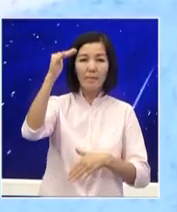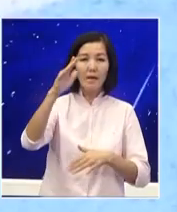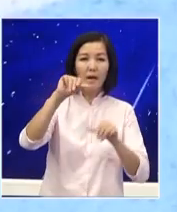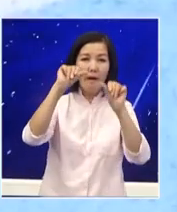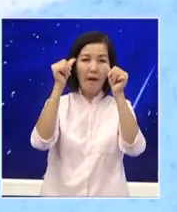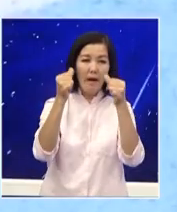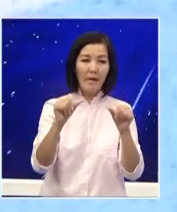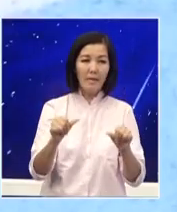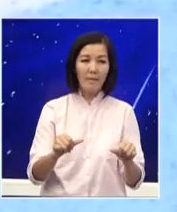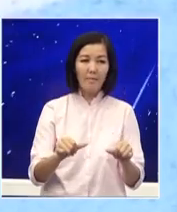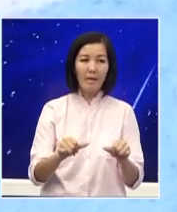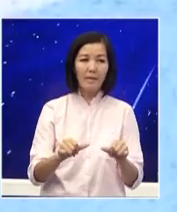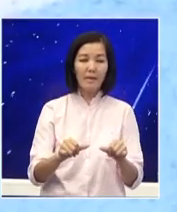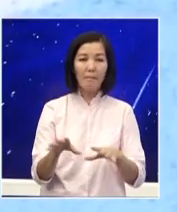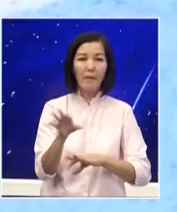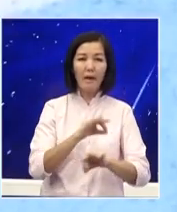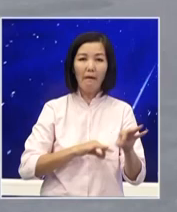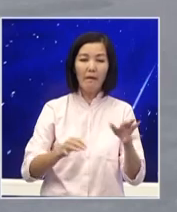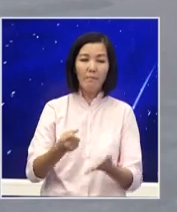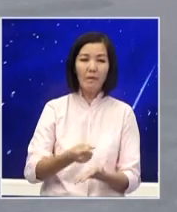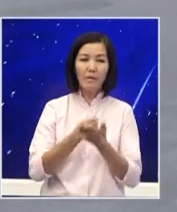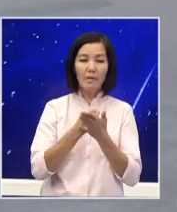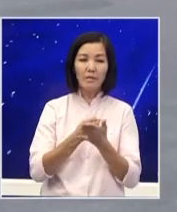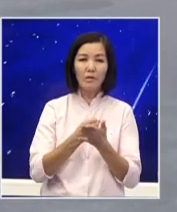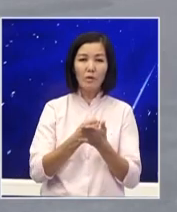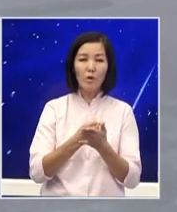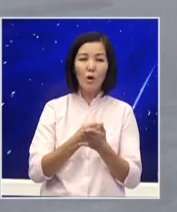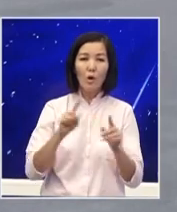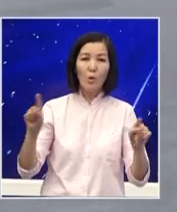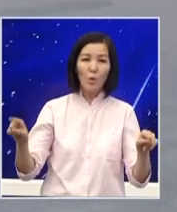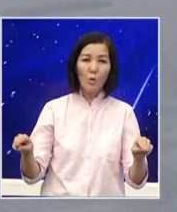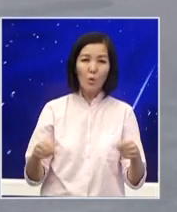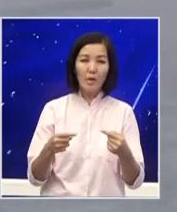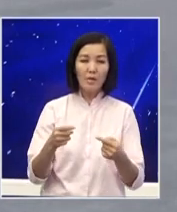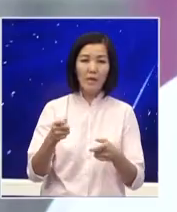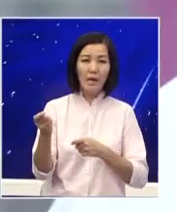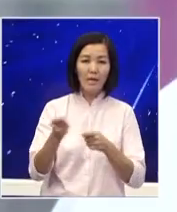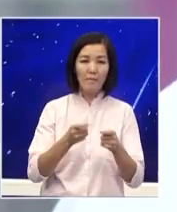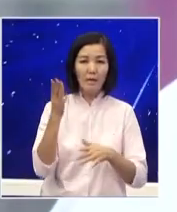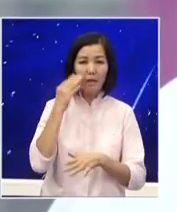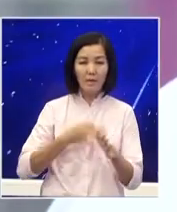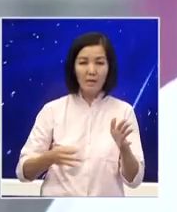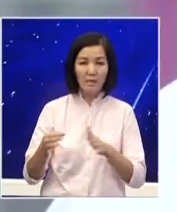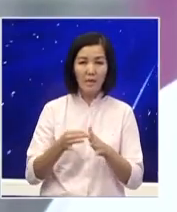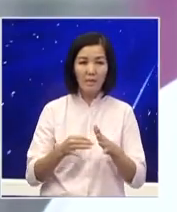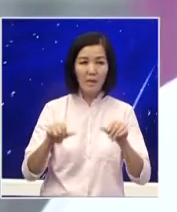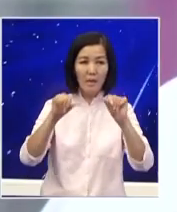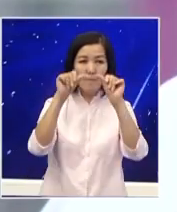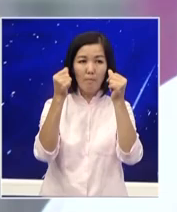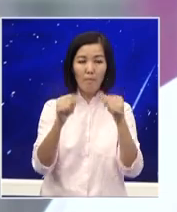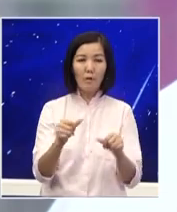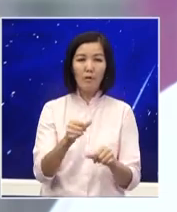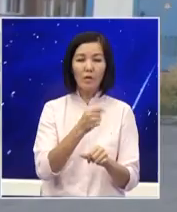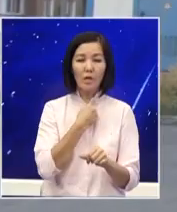посвященный аль-фараби проект реализован при поддержке проект офиса рухани жанру и акимат алматинской области созданием урала доверили туда